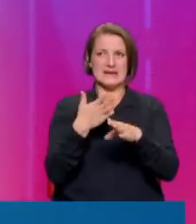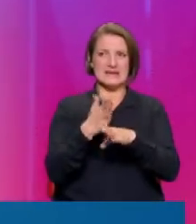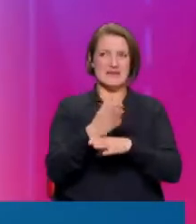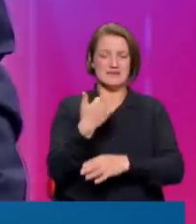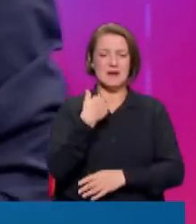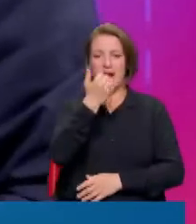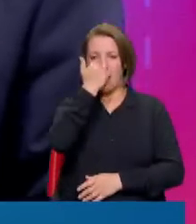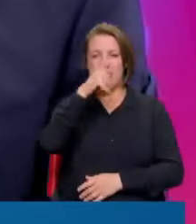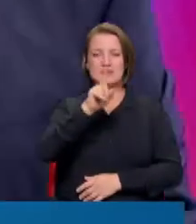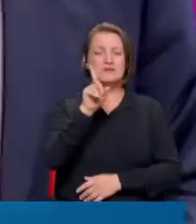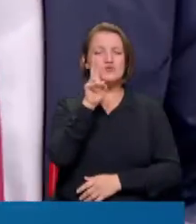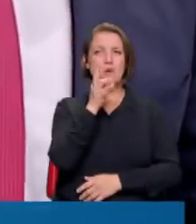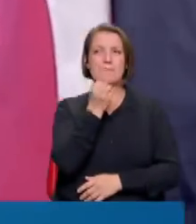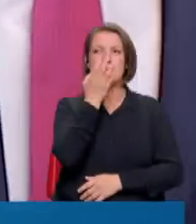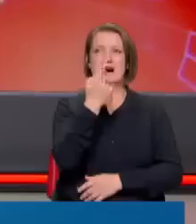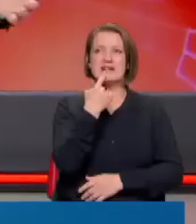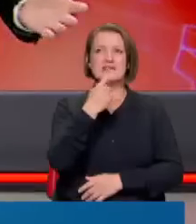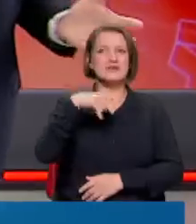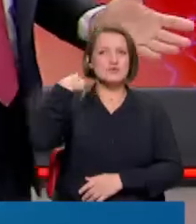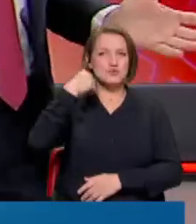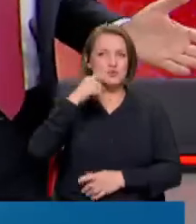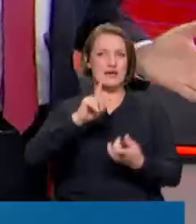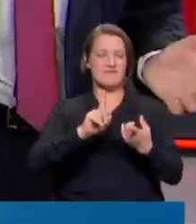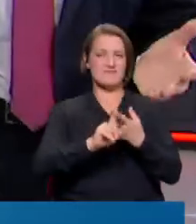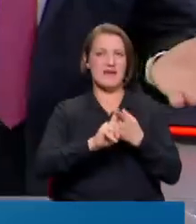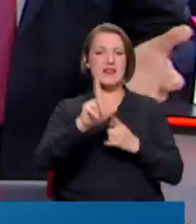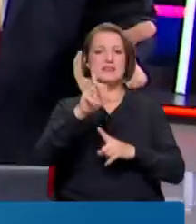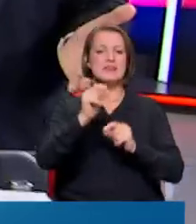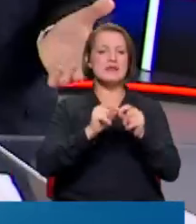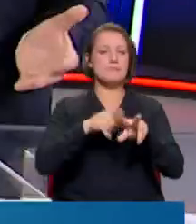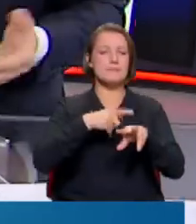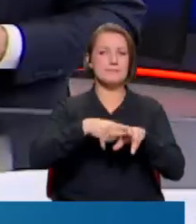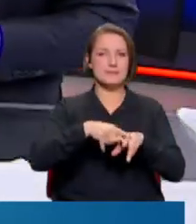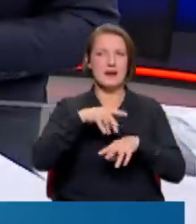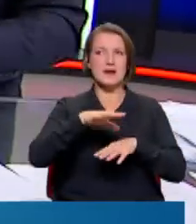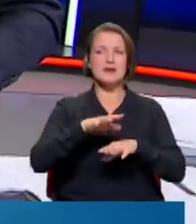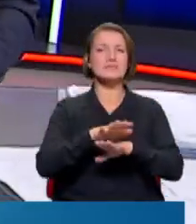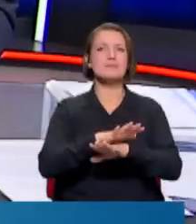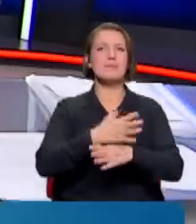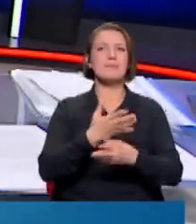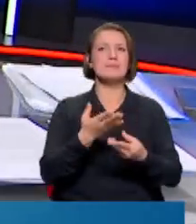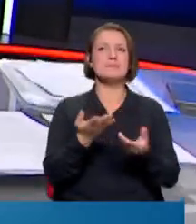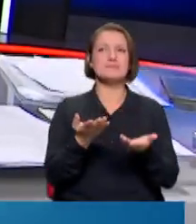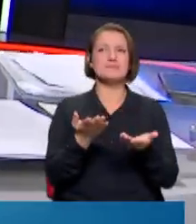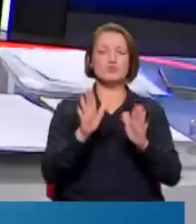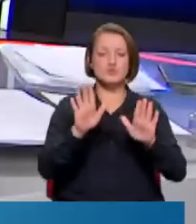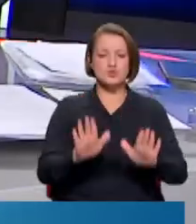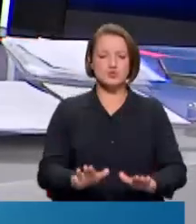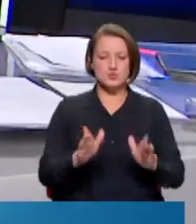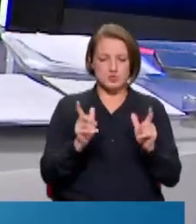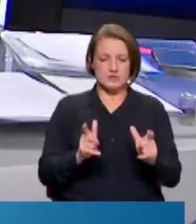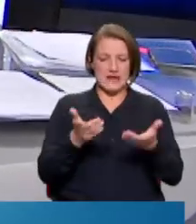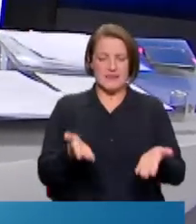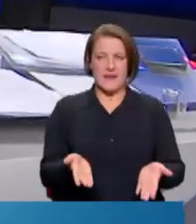sonbahar dediğim o olayda Suriye ve Eee Libya dağıtılırken dağıtılırken durduğunuz